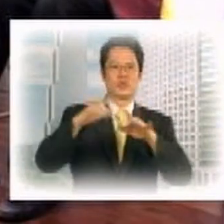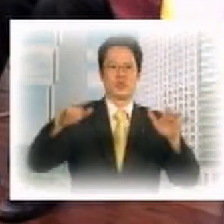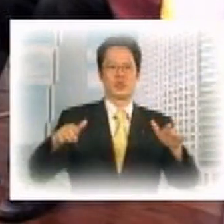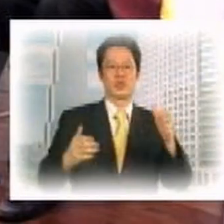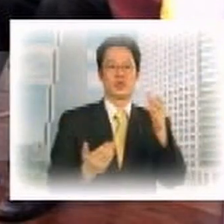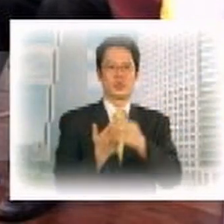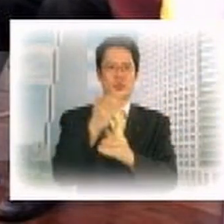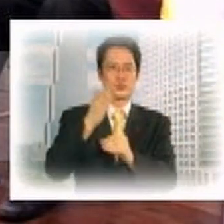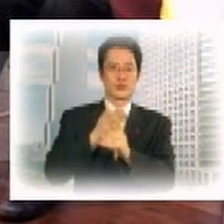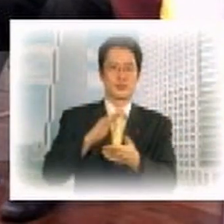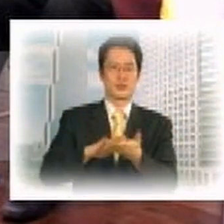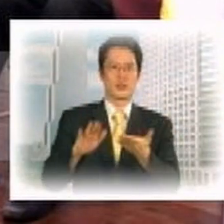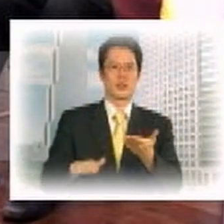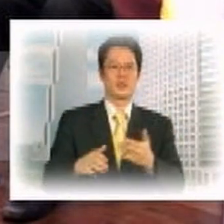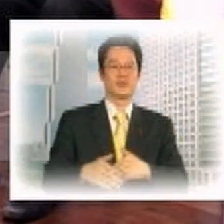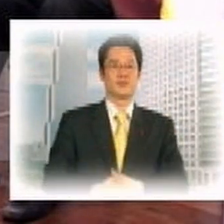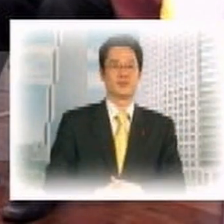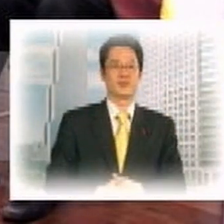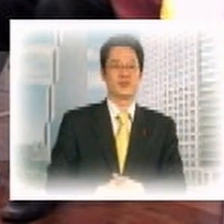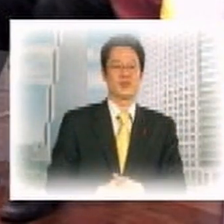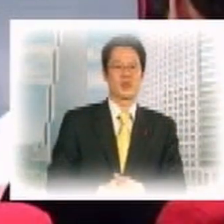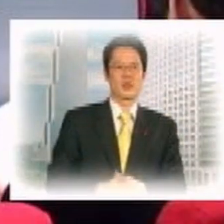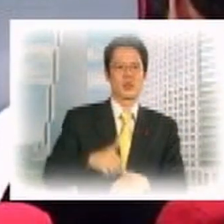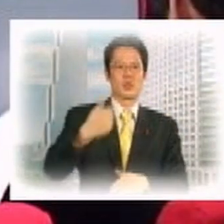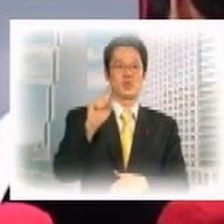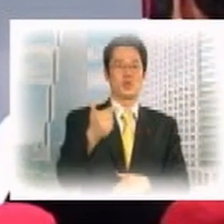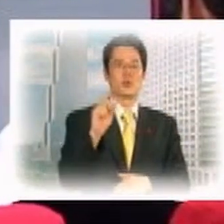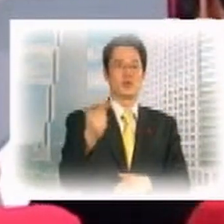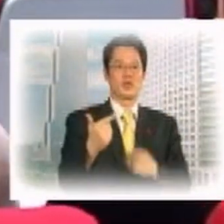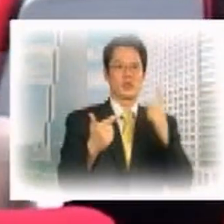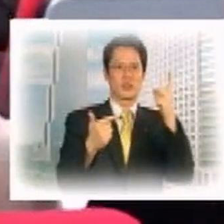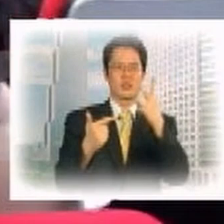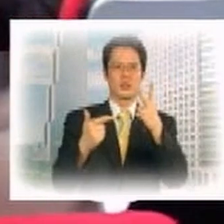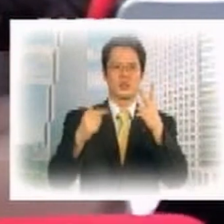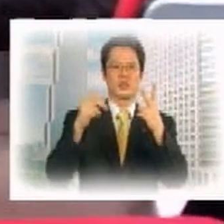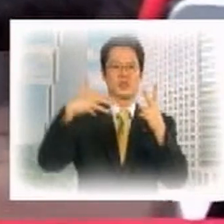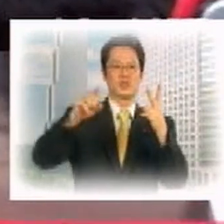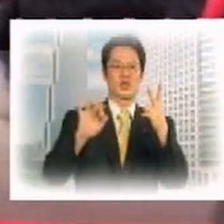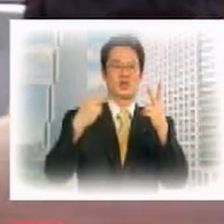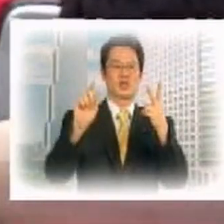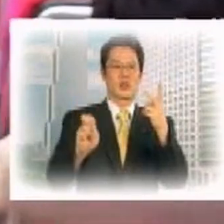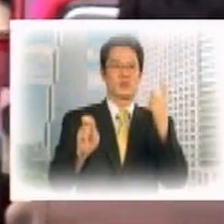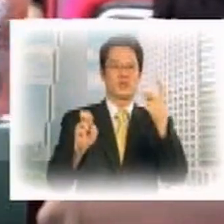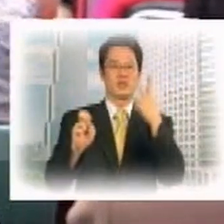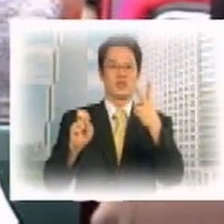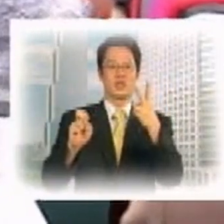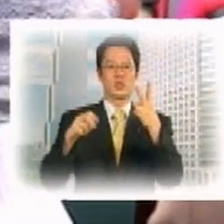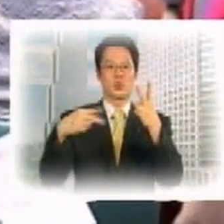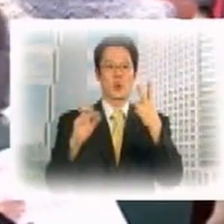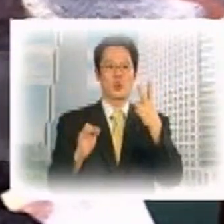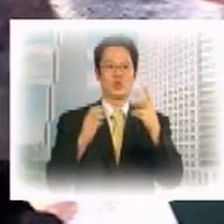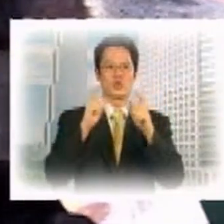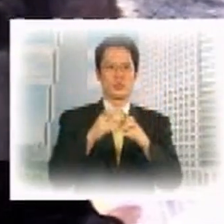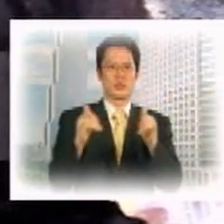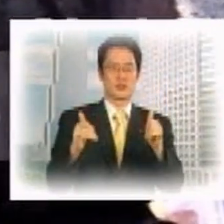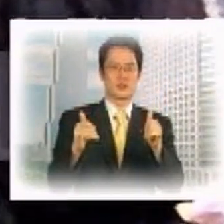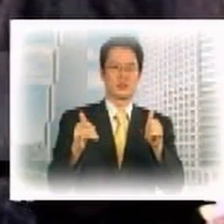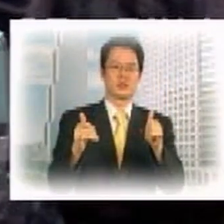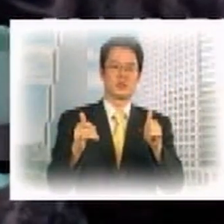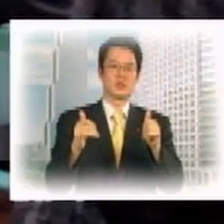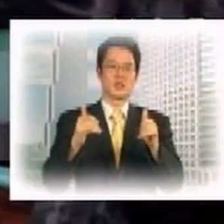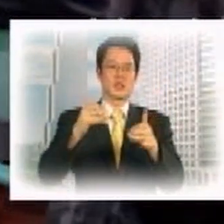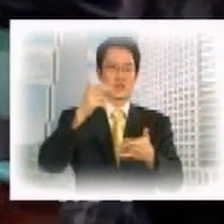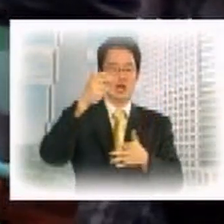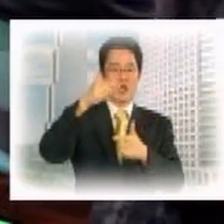16일 노년 2동 문화센터에서 열린 대화마당에서 노년 1, 2동과 청담 1, 2동 주민들은 강남구 공영 주차장